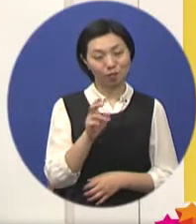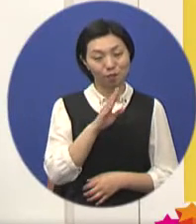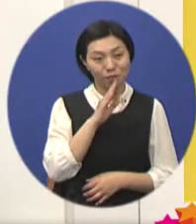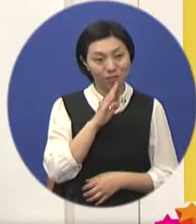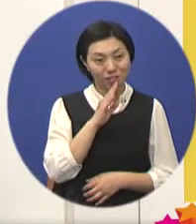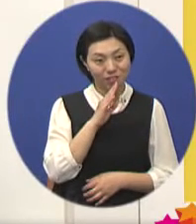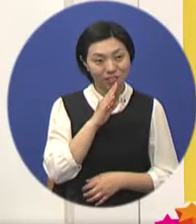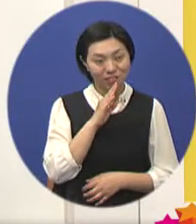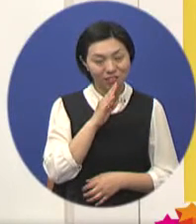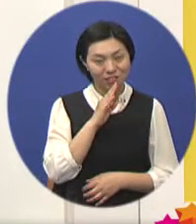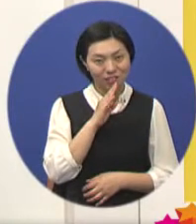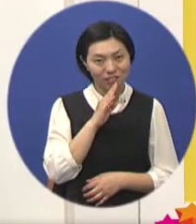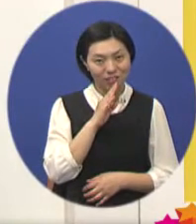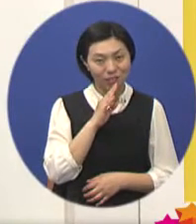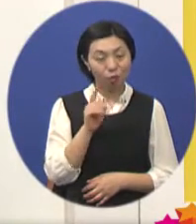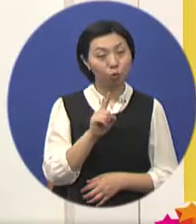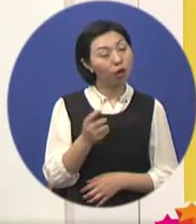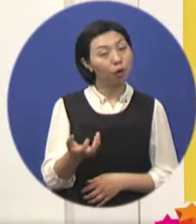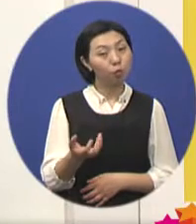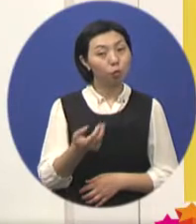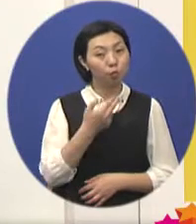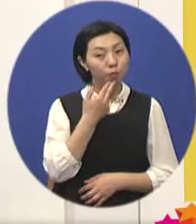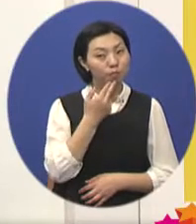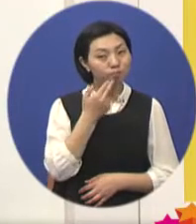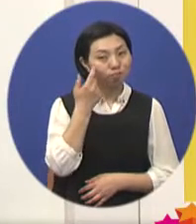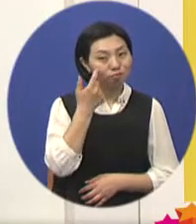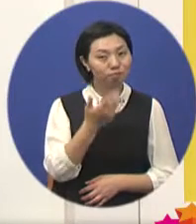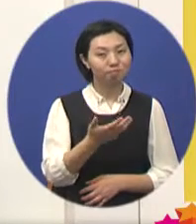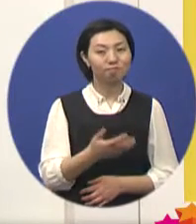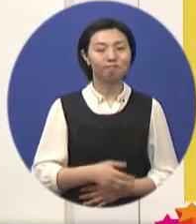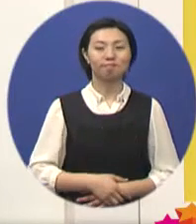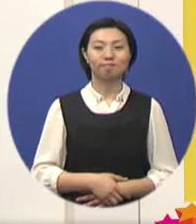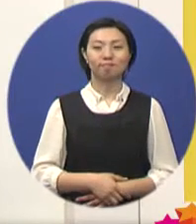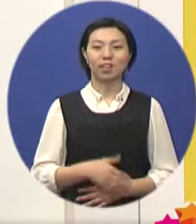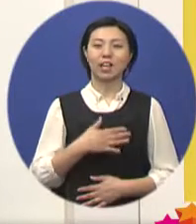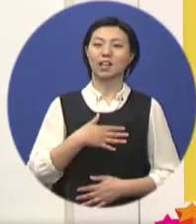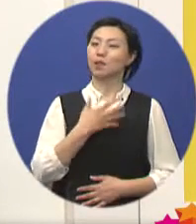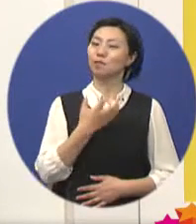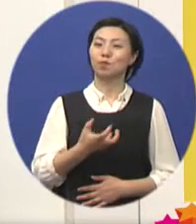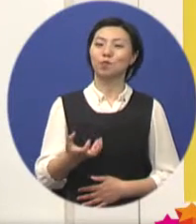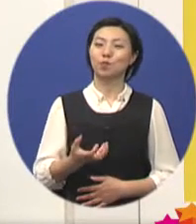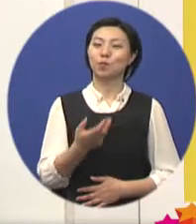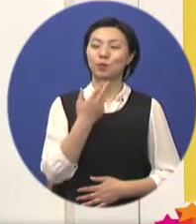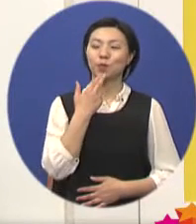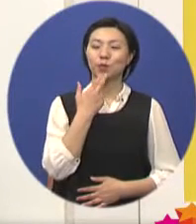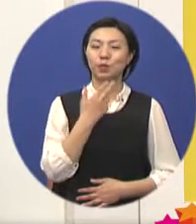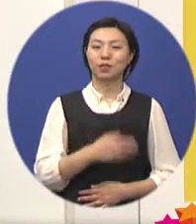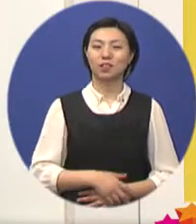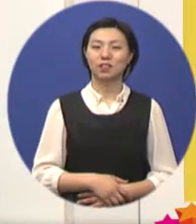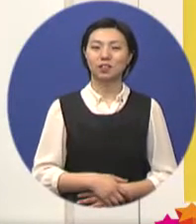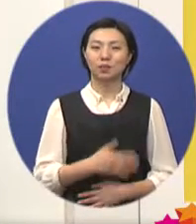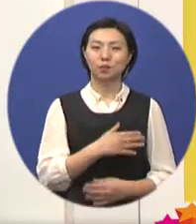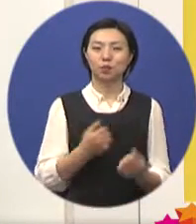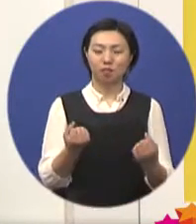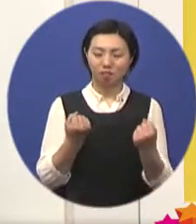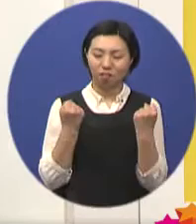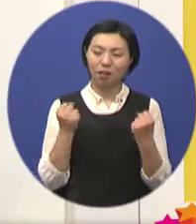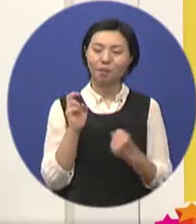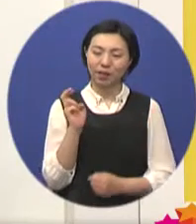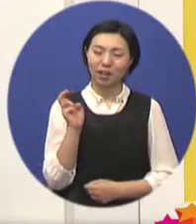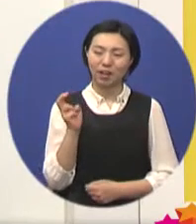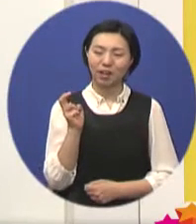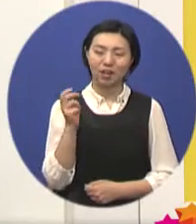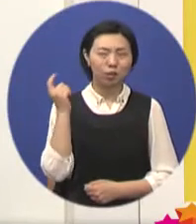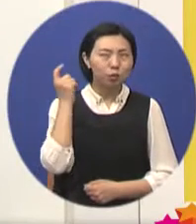아이고. 어디 아프신 데는 없으신지요? 네, 저는 괜찮아요. 네. 네. 그래갖고, 건강하실 것 같아요, 목소리가.